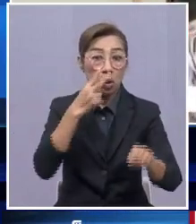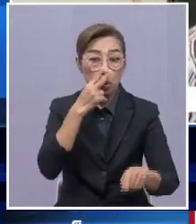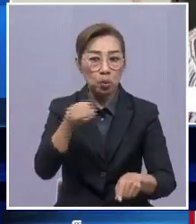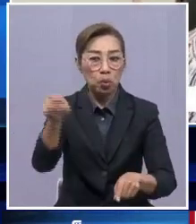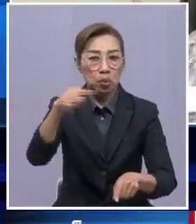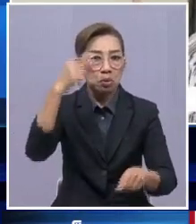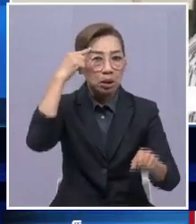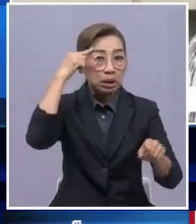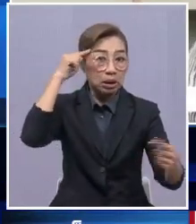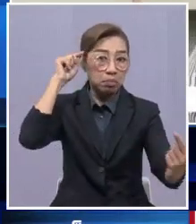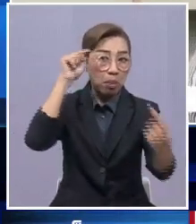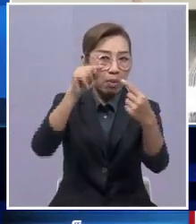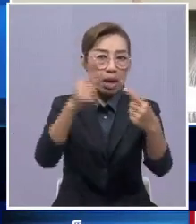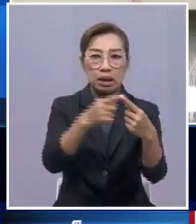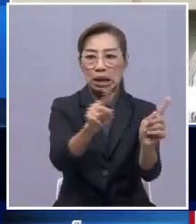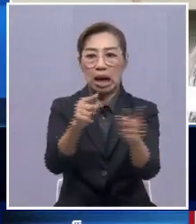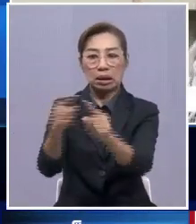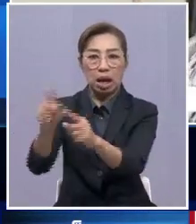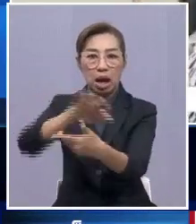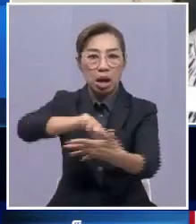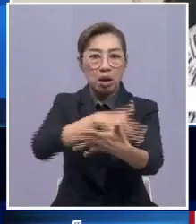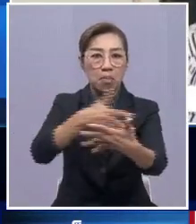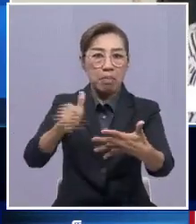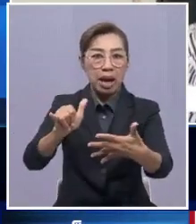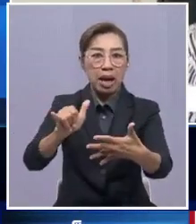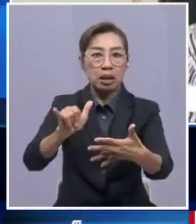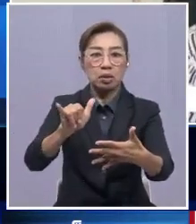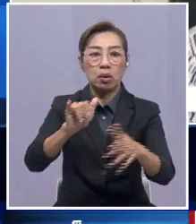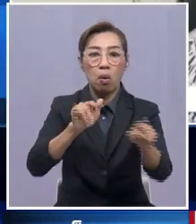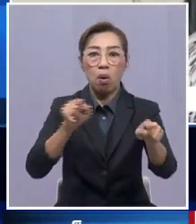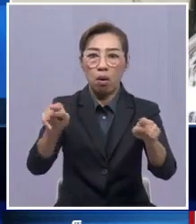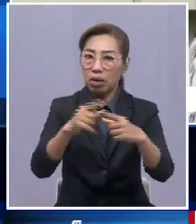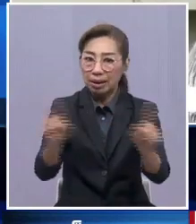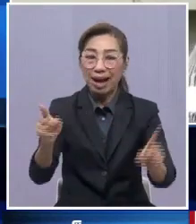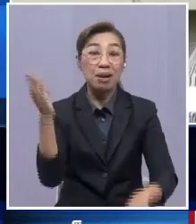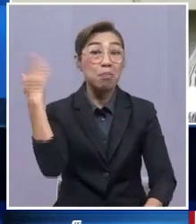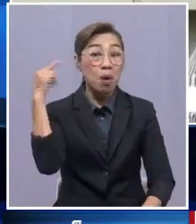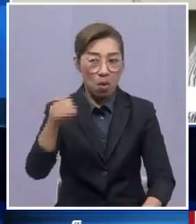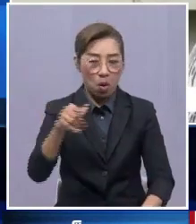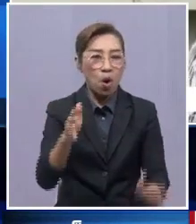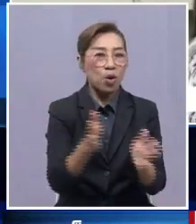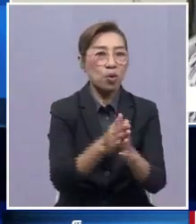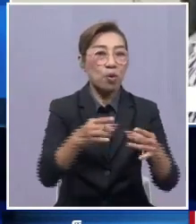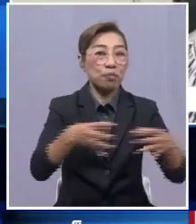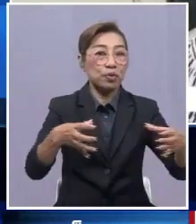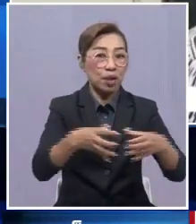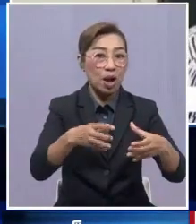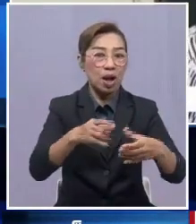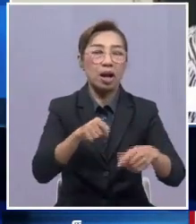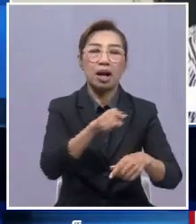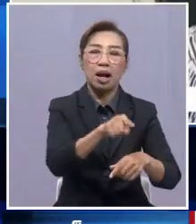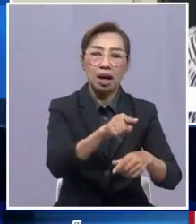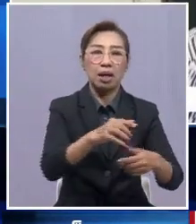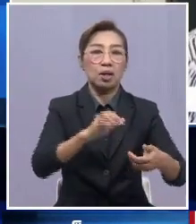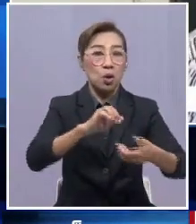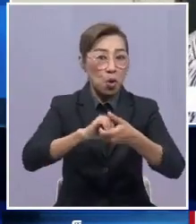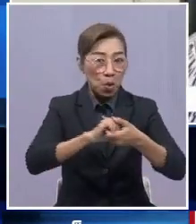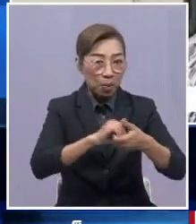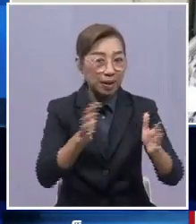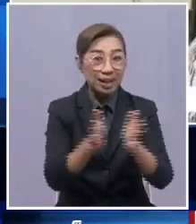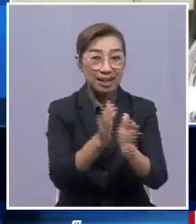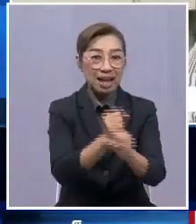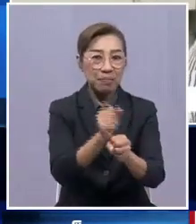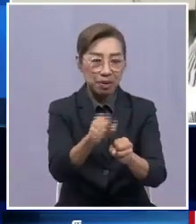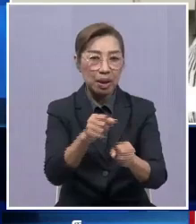อุดมการณ์เนี่ยต่างกันยุทธศาสตร์ก็ต่างกันนะครับคือก่อนหน้านี้ตอนเป็นฝ่ายค้านด้วยกันอาจจะมองว่าไม่ต่างกันมากแต่พอพรรนึงไป